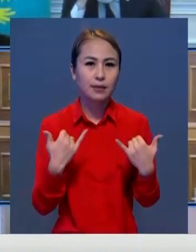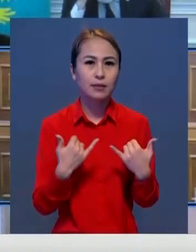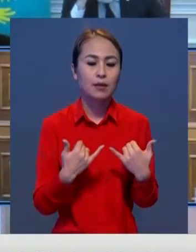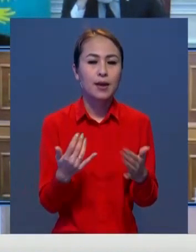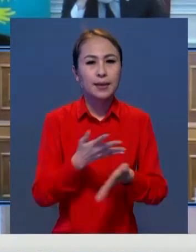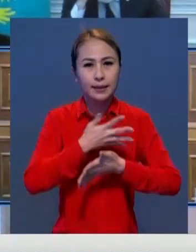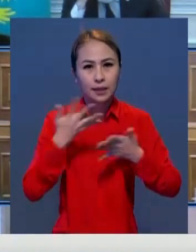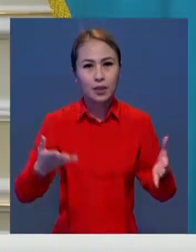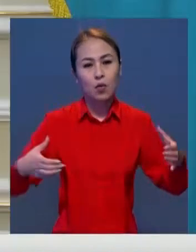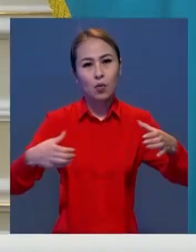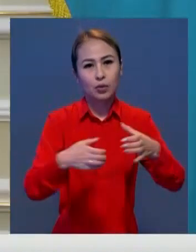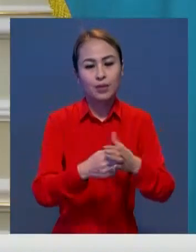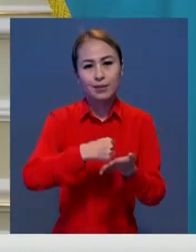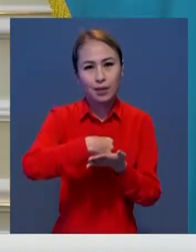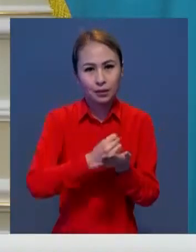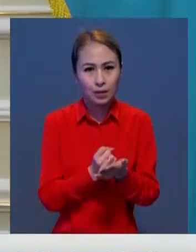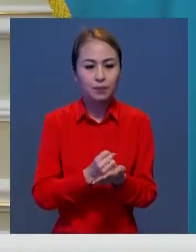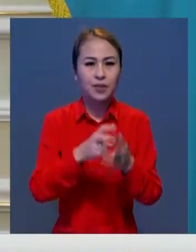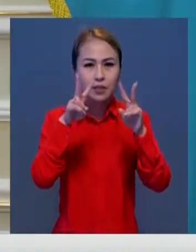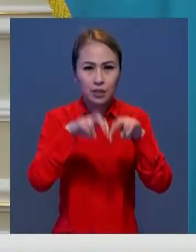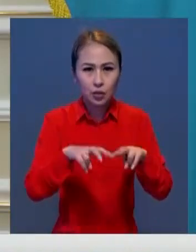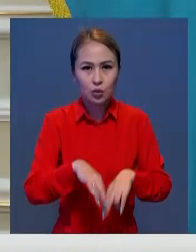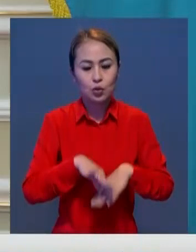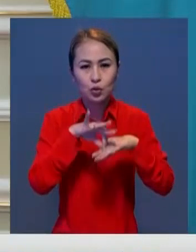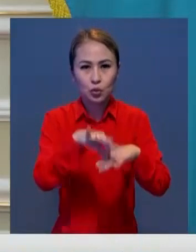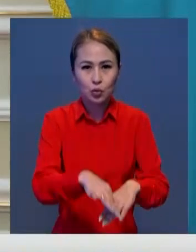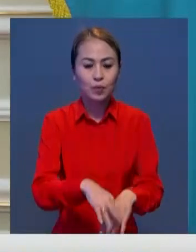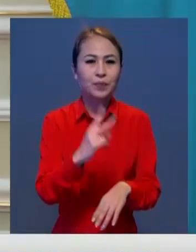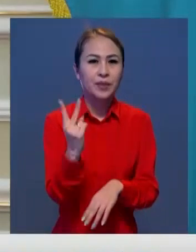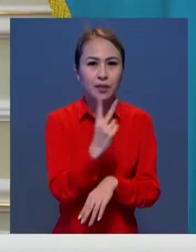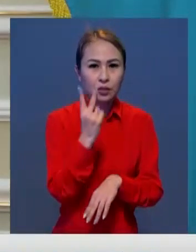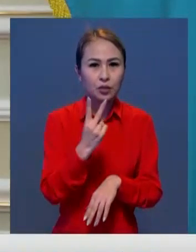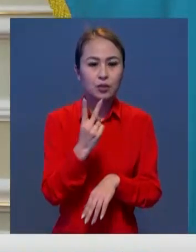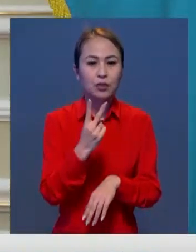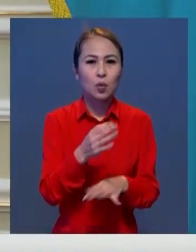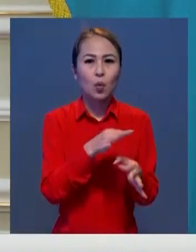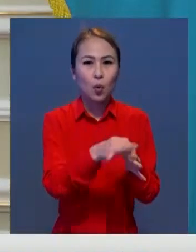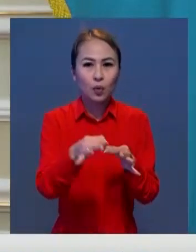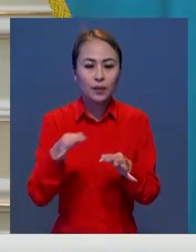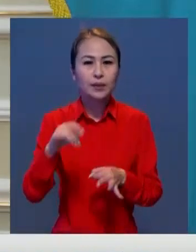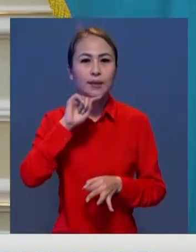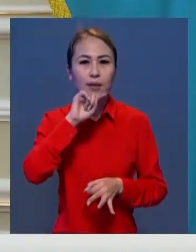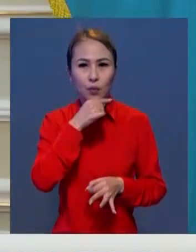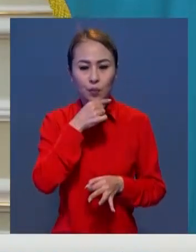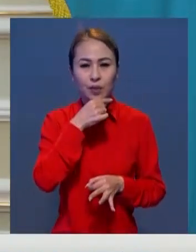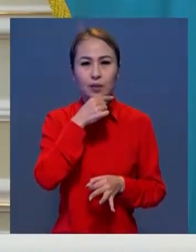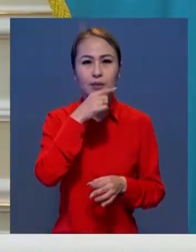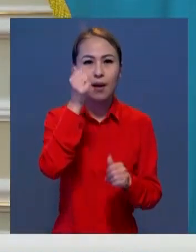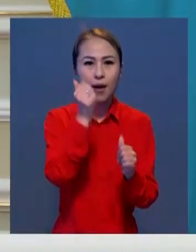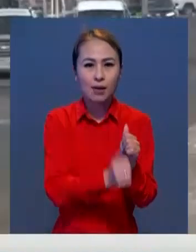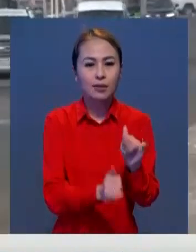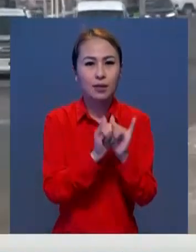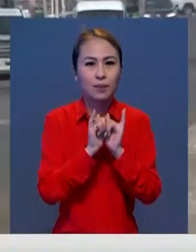кен орындарының қорын нақтылап, зерттеу жүргізу. Екіншісі, өңірдің экономикасын